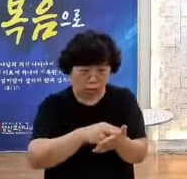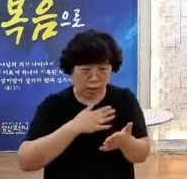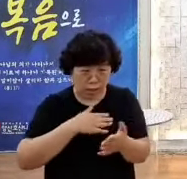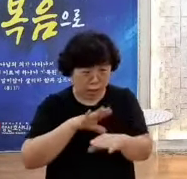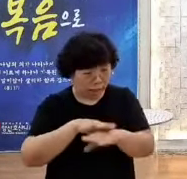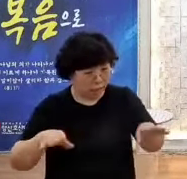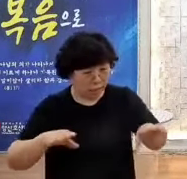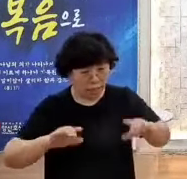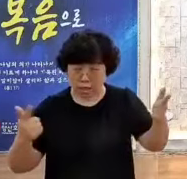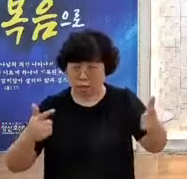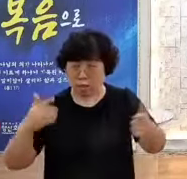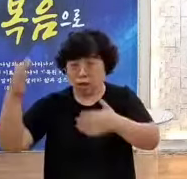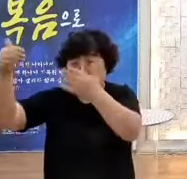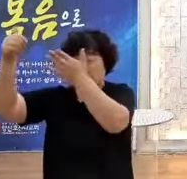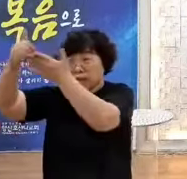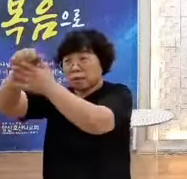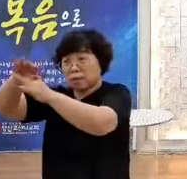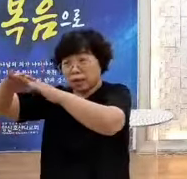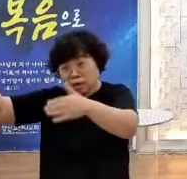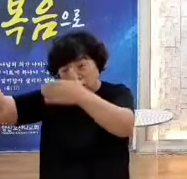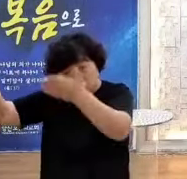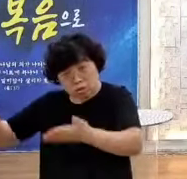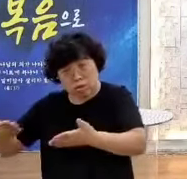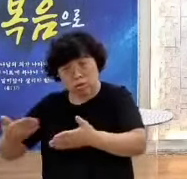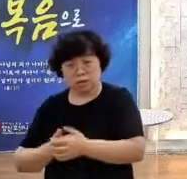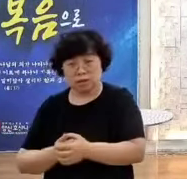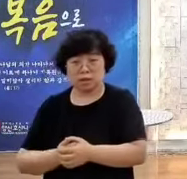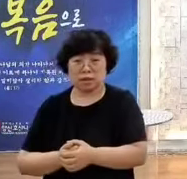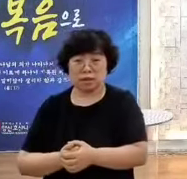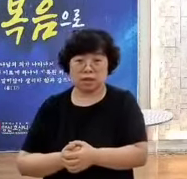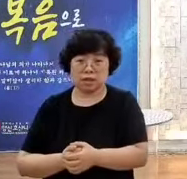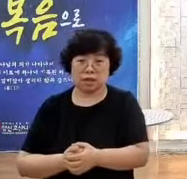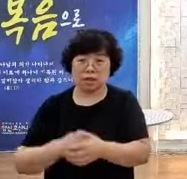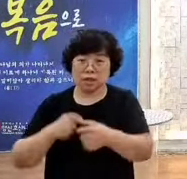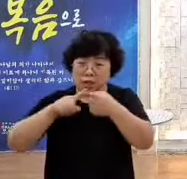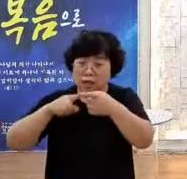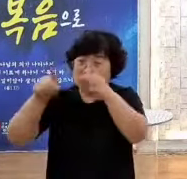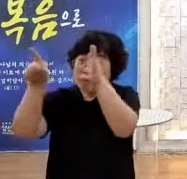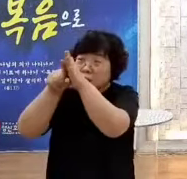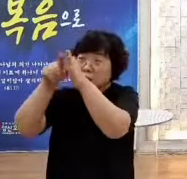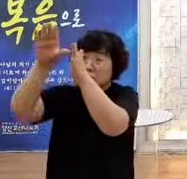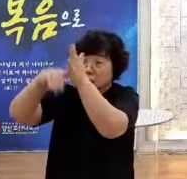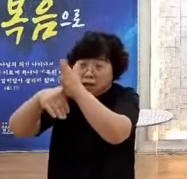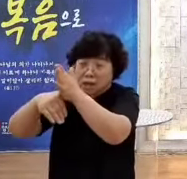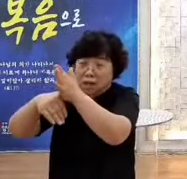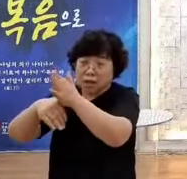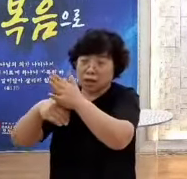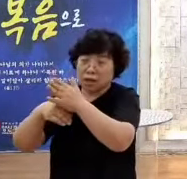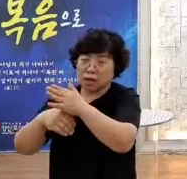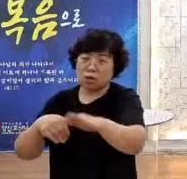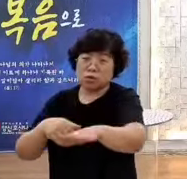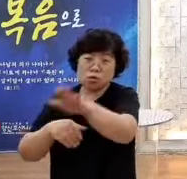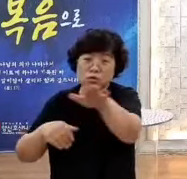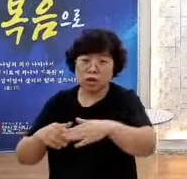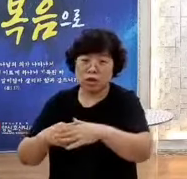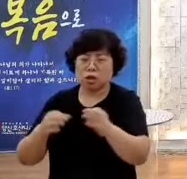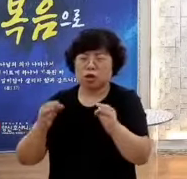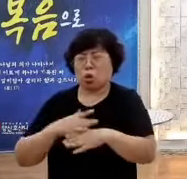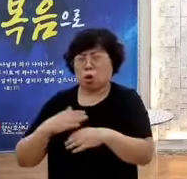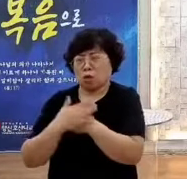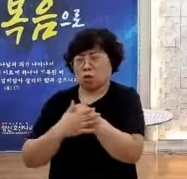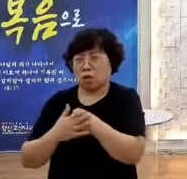했다고요? 하나님께서 해결해 주신 이 사실을 믿기만 하면 우리에게 이런 놀라운